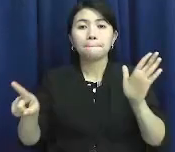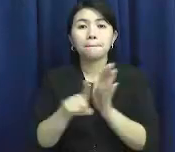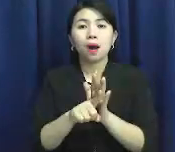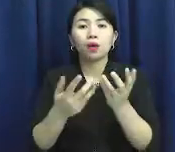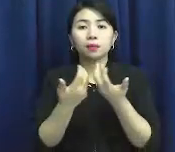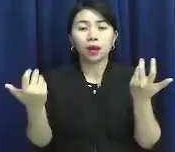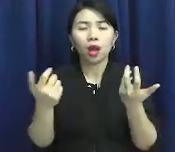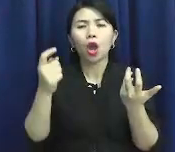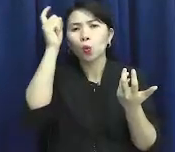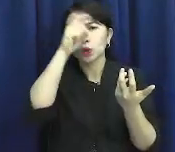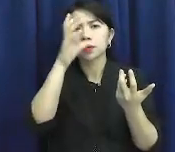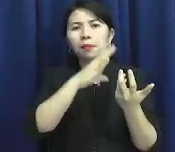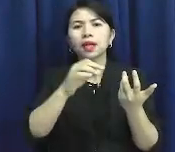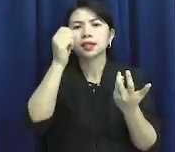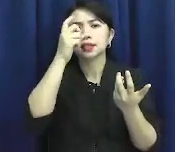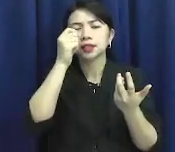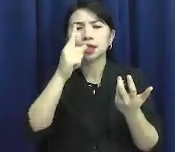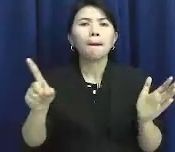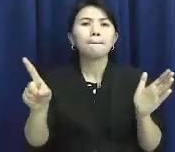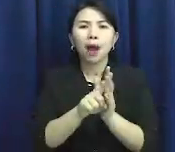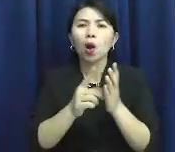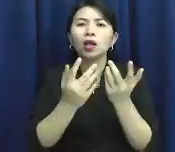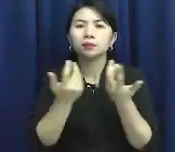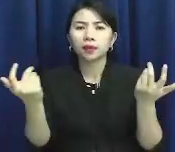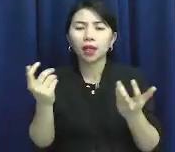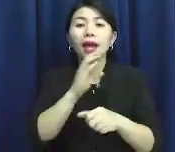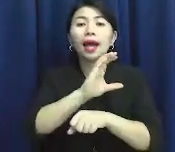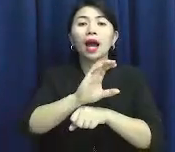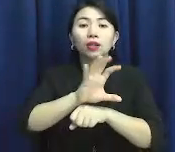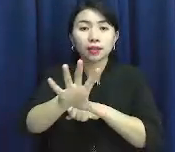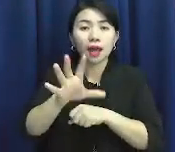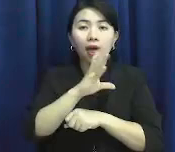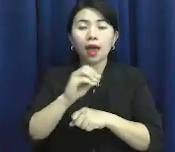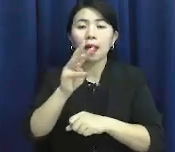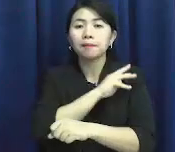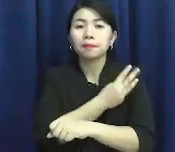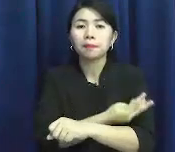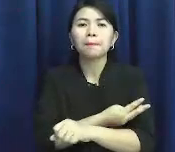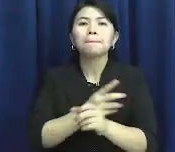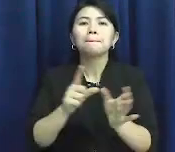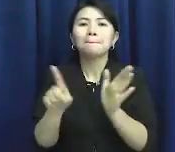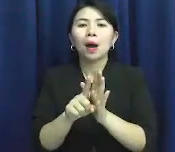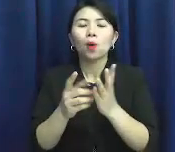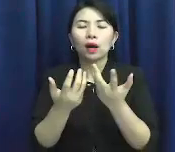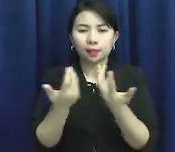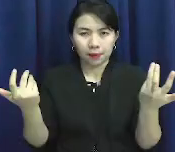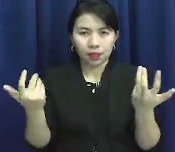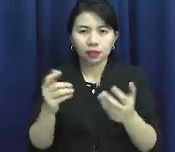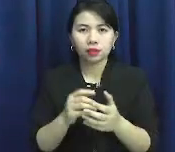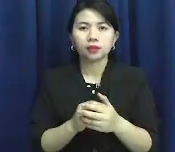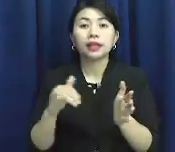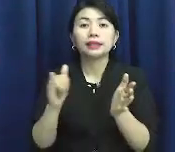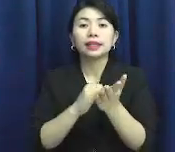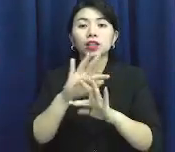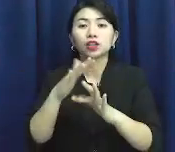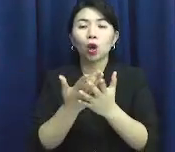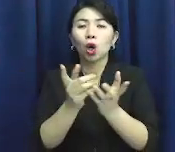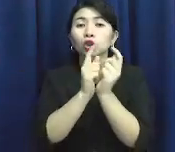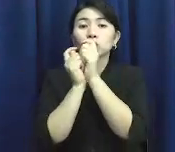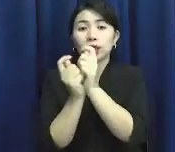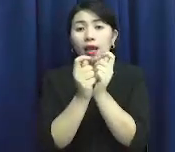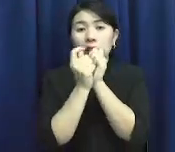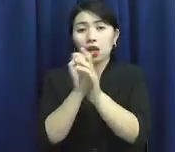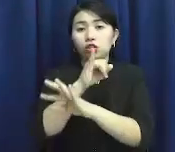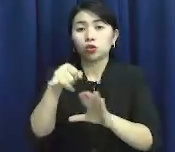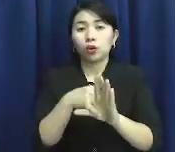and understanding, di pwede maghiwalay. Counsel and might, hindi pwede maghiwalay. Tingnan nyo ha, lahat yan. The spirit of